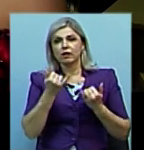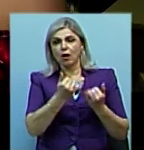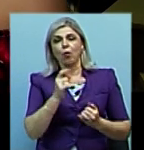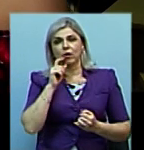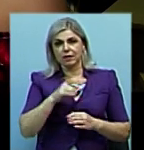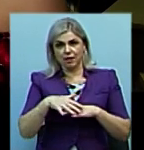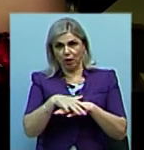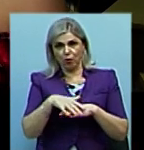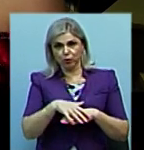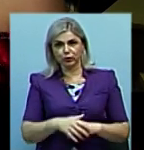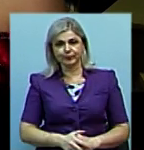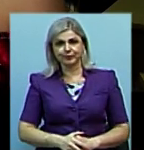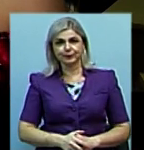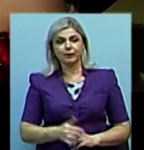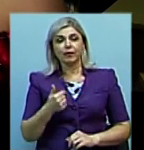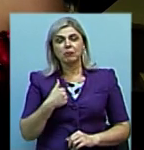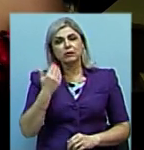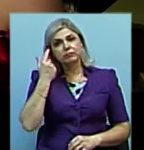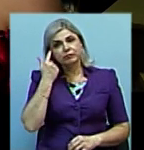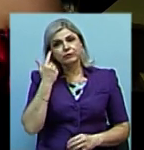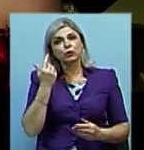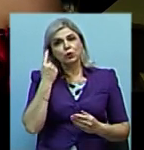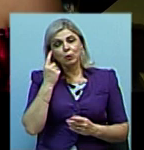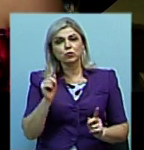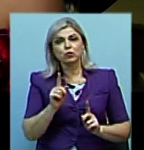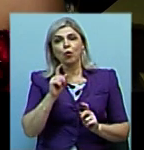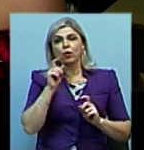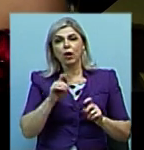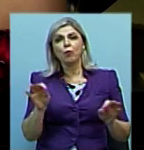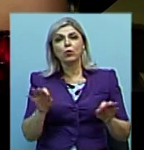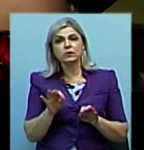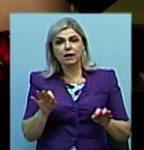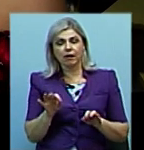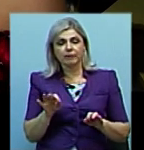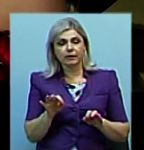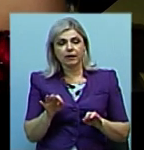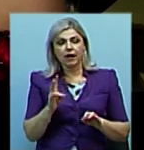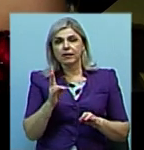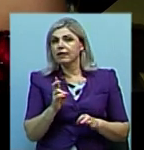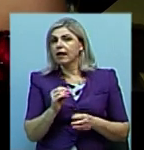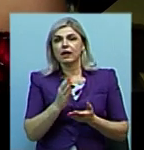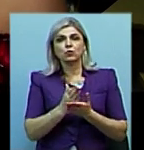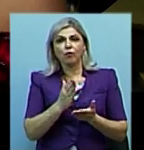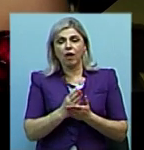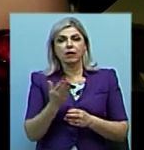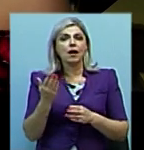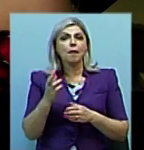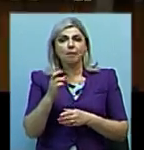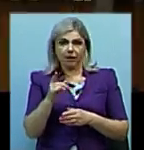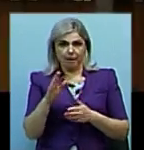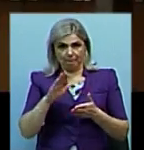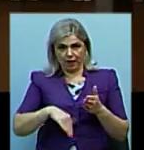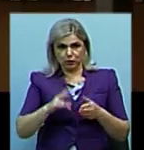народу. Мені здається, українська музика не існувала б без